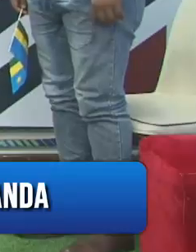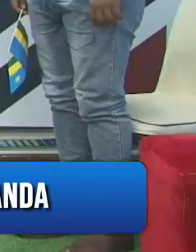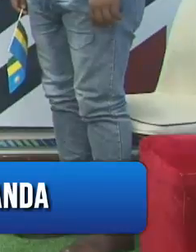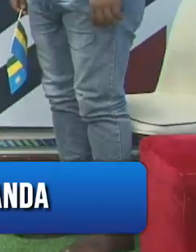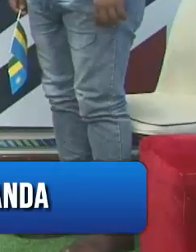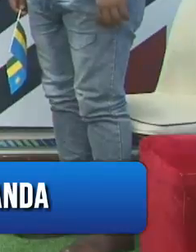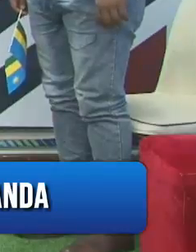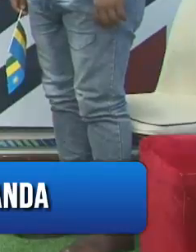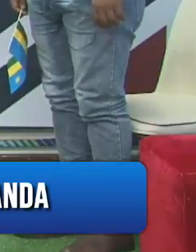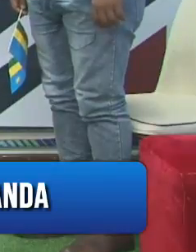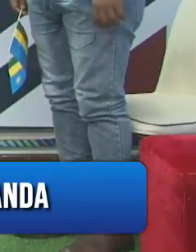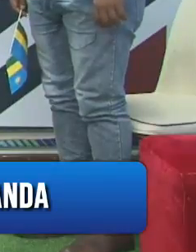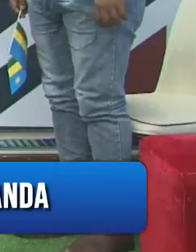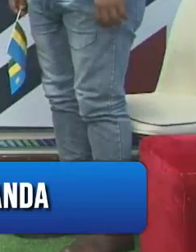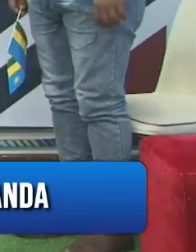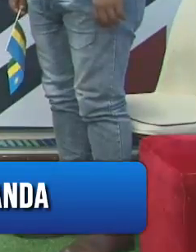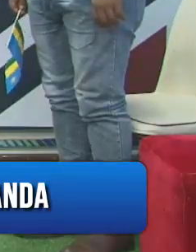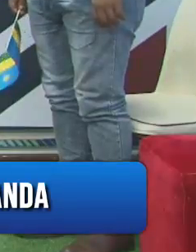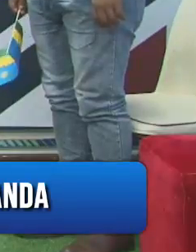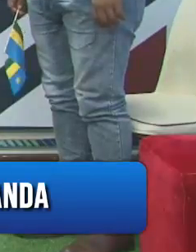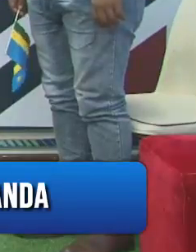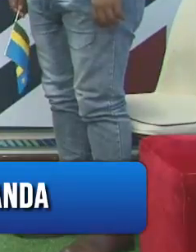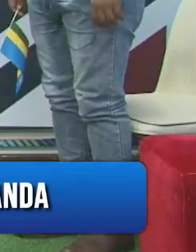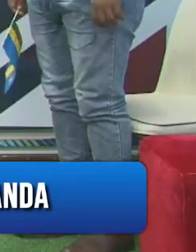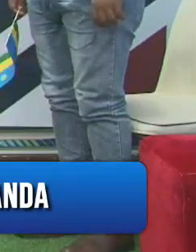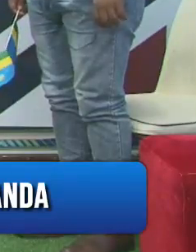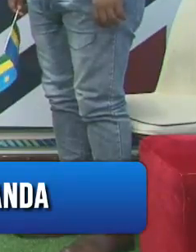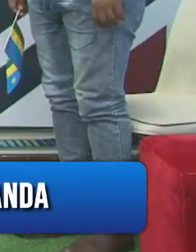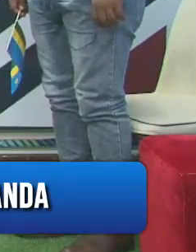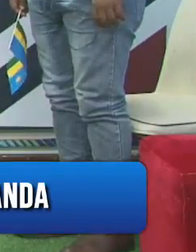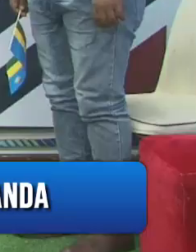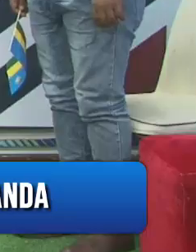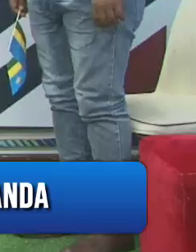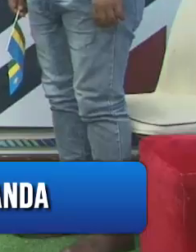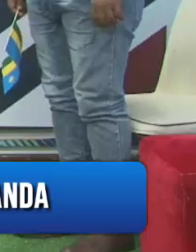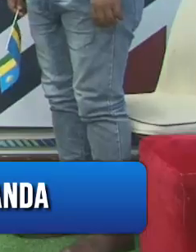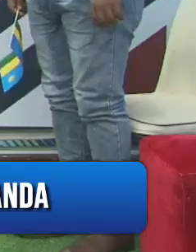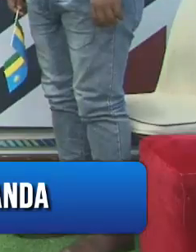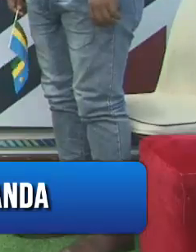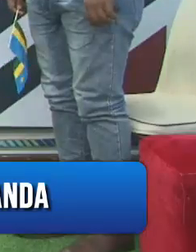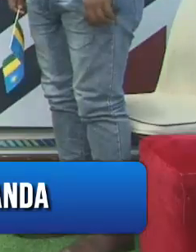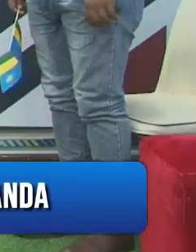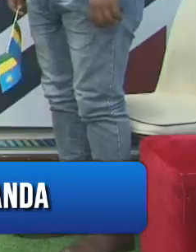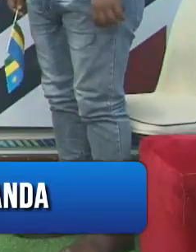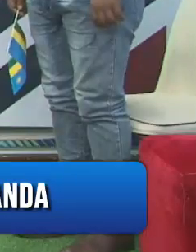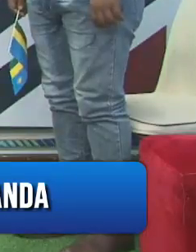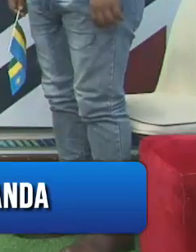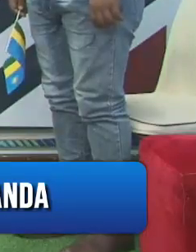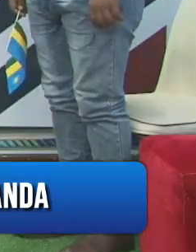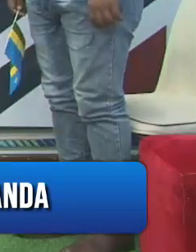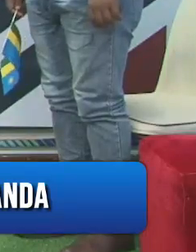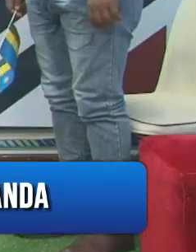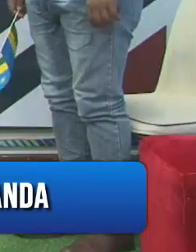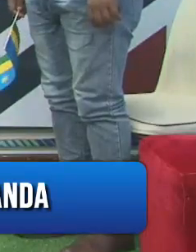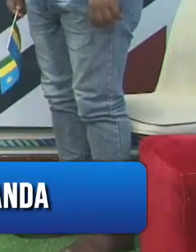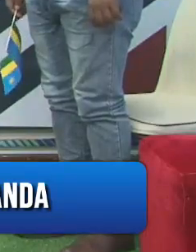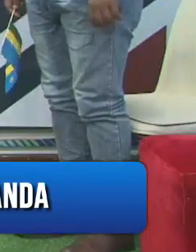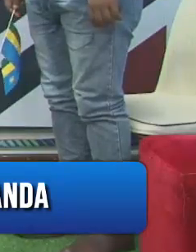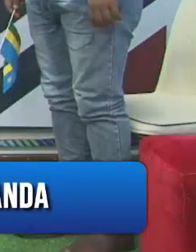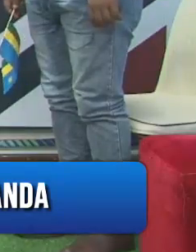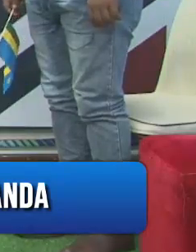hakavuzwa isirimbi, hakavuzwa impanda, mu rwego rwo kugira ngo iyo nkuruza igere ku bo bireba bityo iki